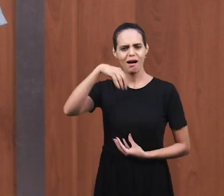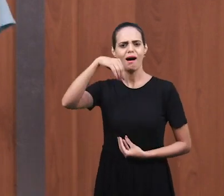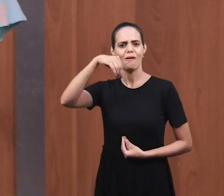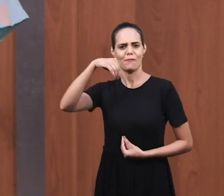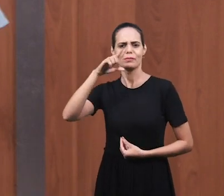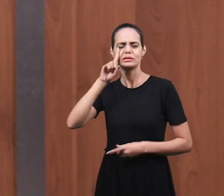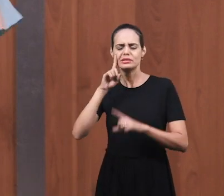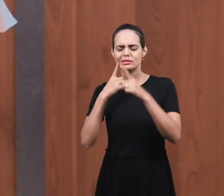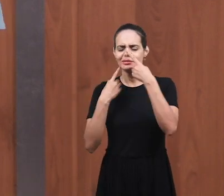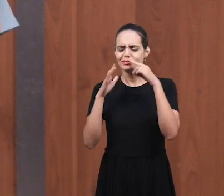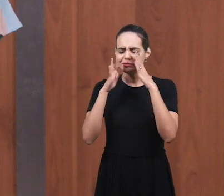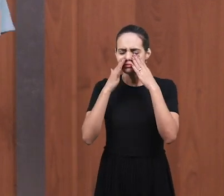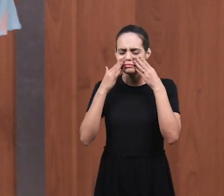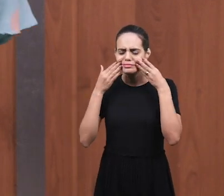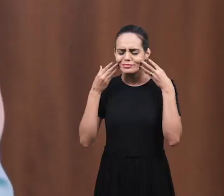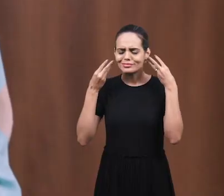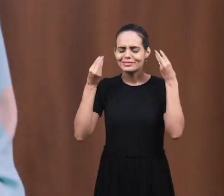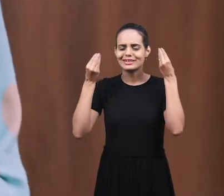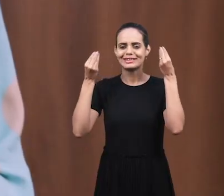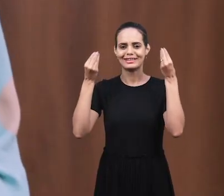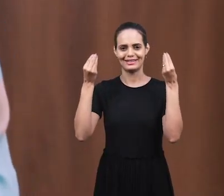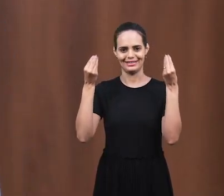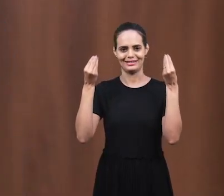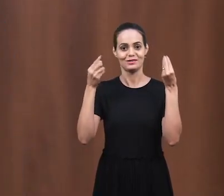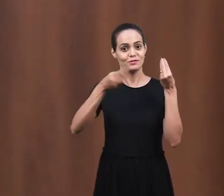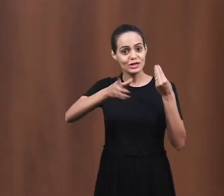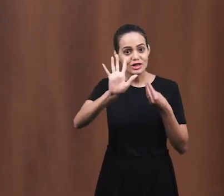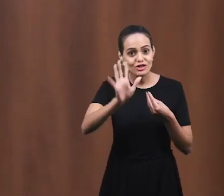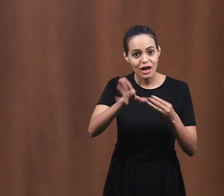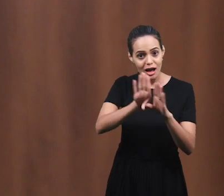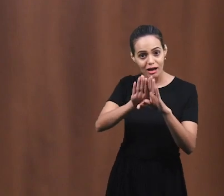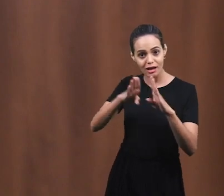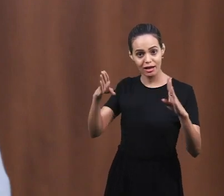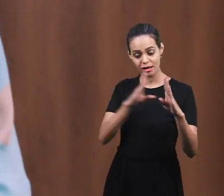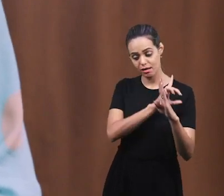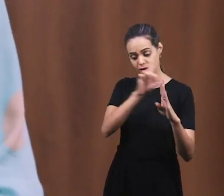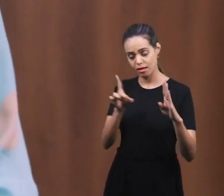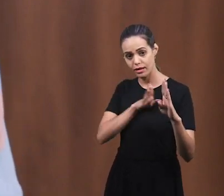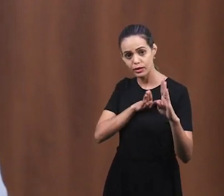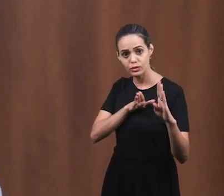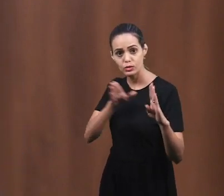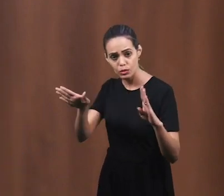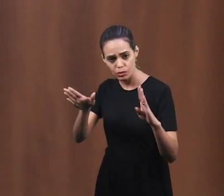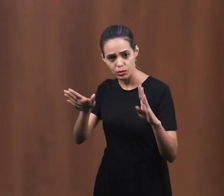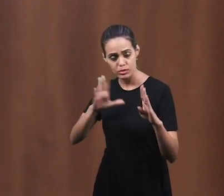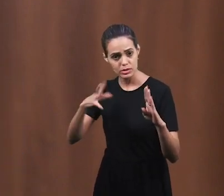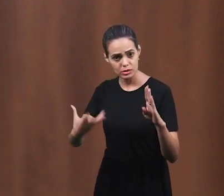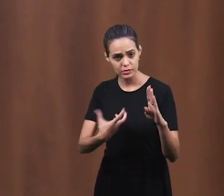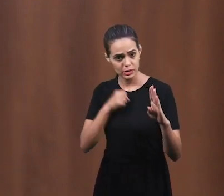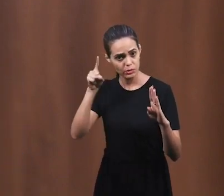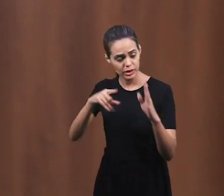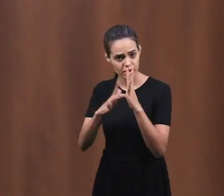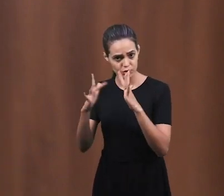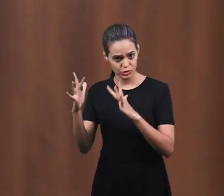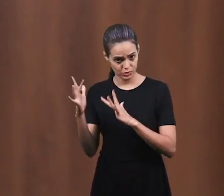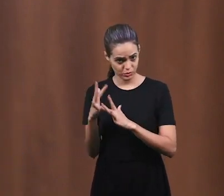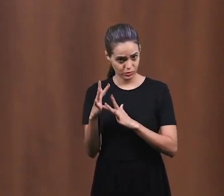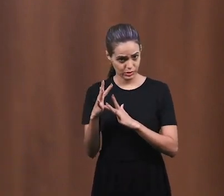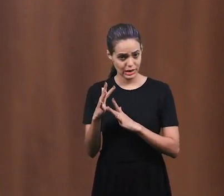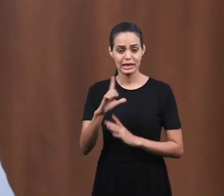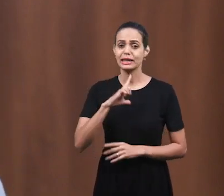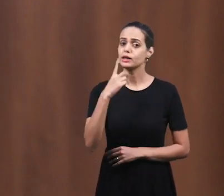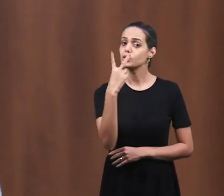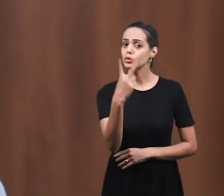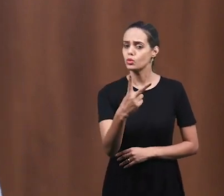et a essuyé nos larmes. Vous avez déjà entré par cette porte du salut qui est Jésus. Il y a